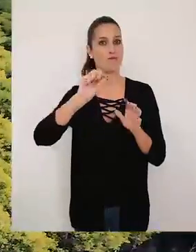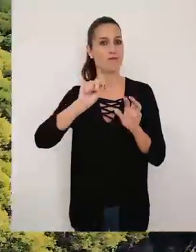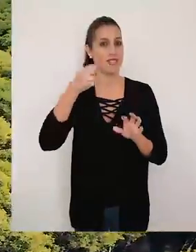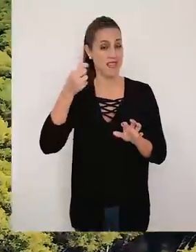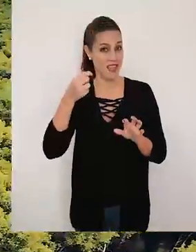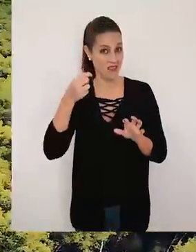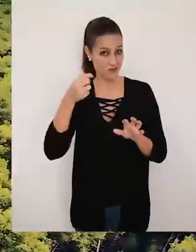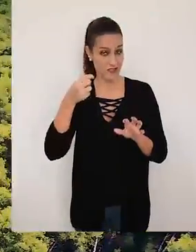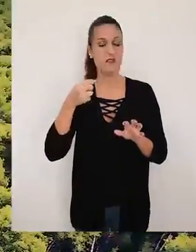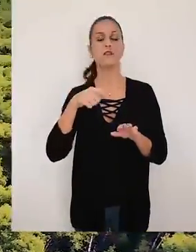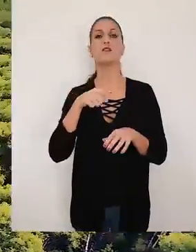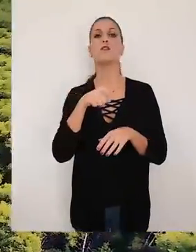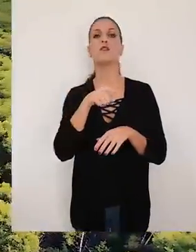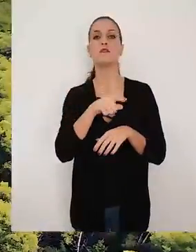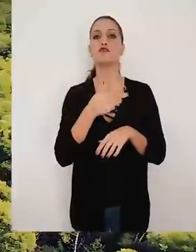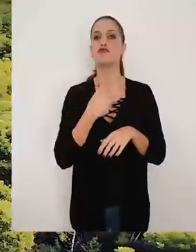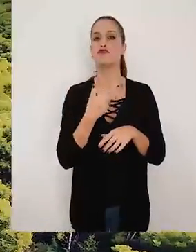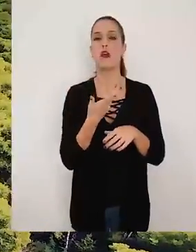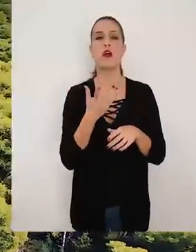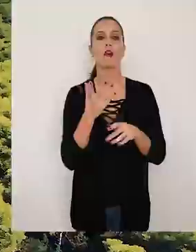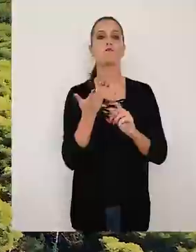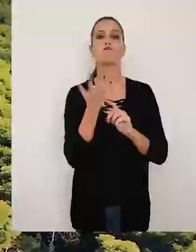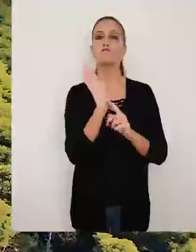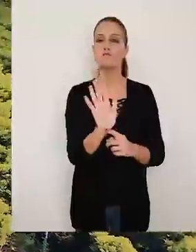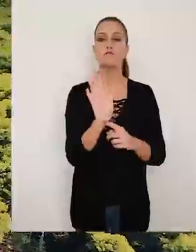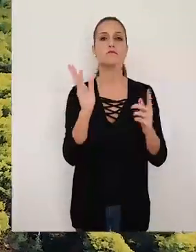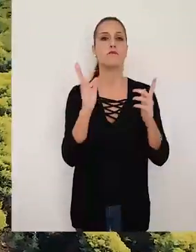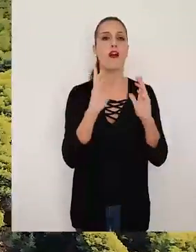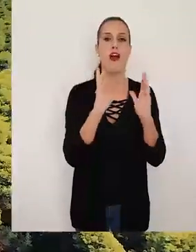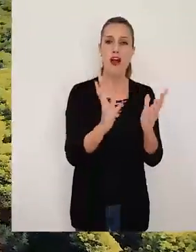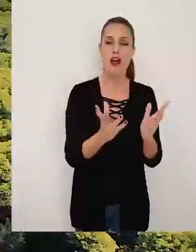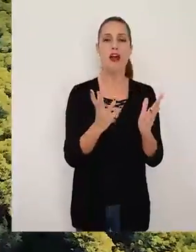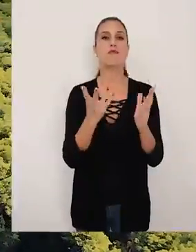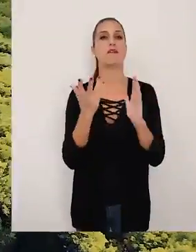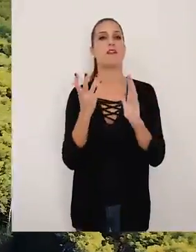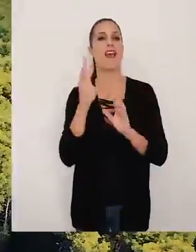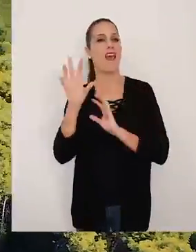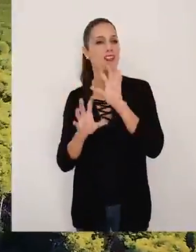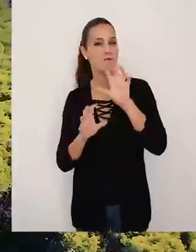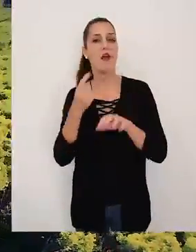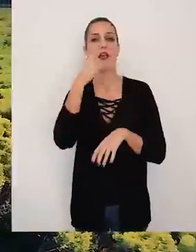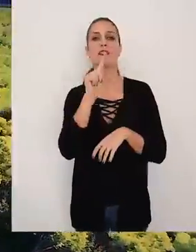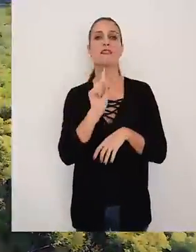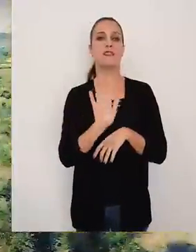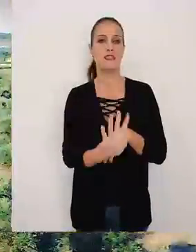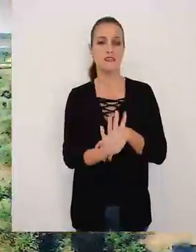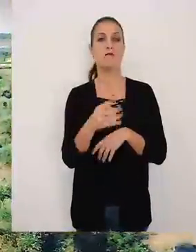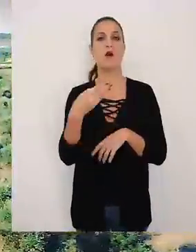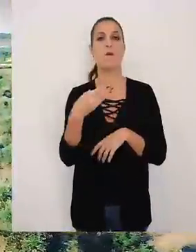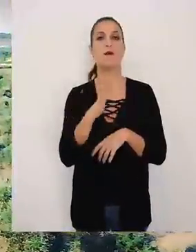quali trionfano gli esempi più caratteristici della fauna e della flora della macchia mediterranea.